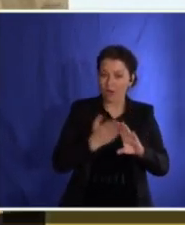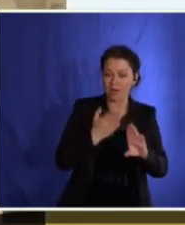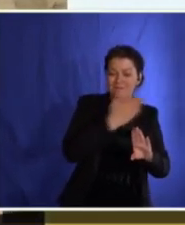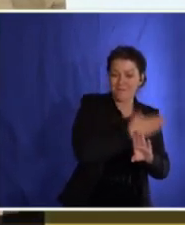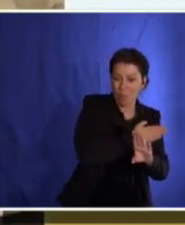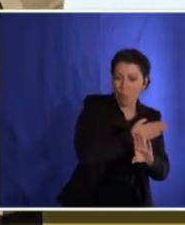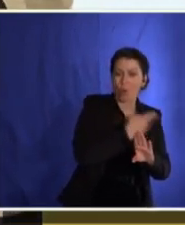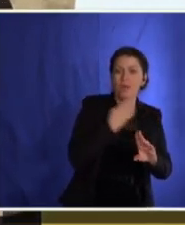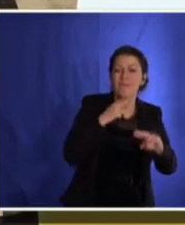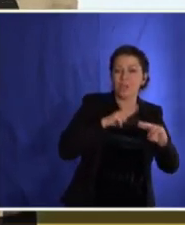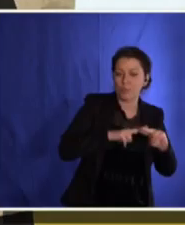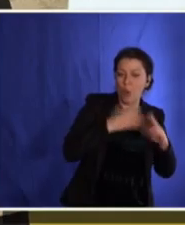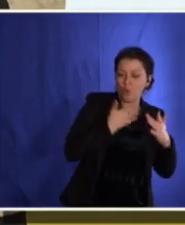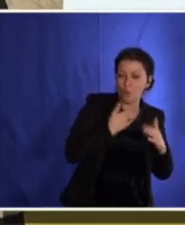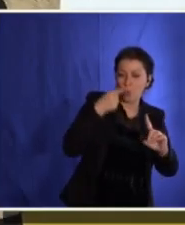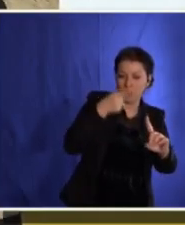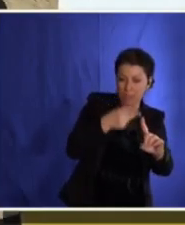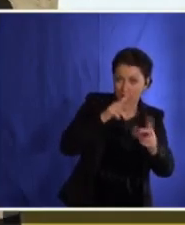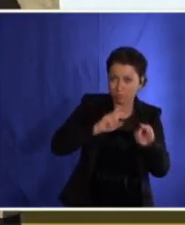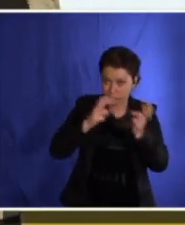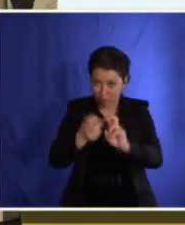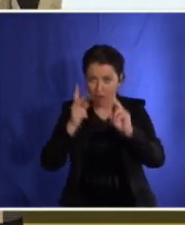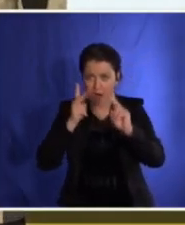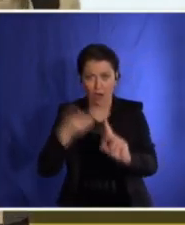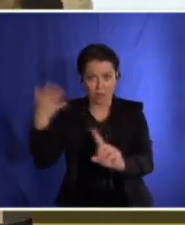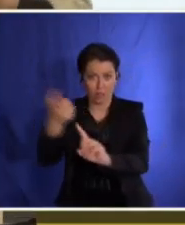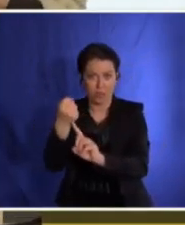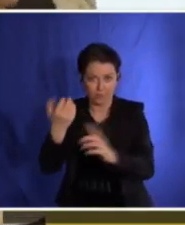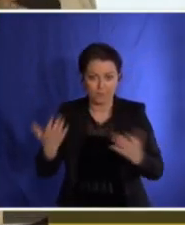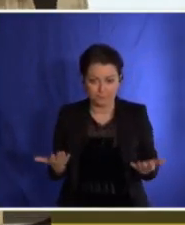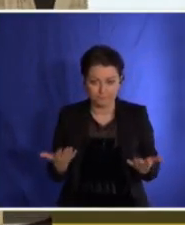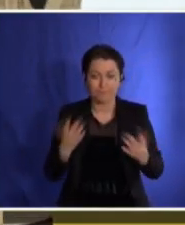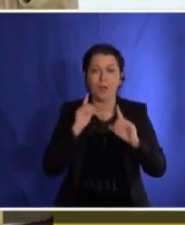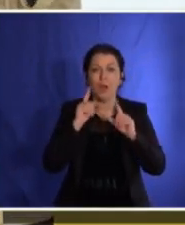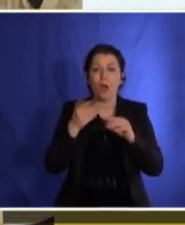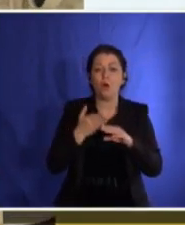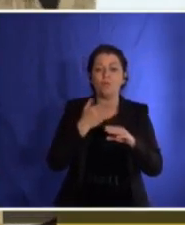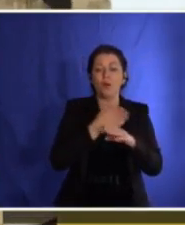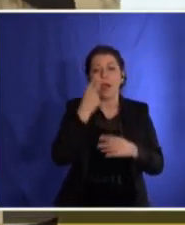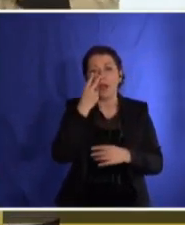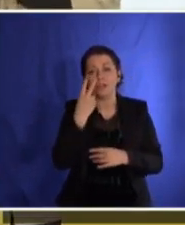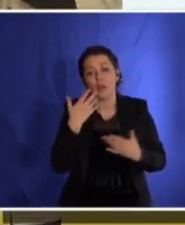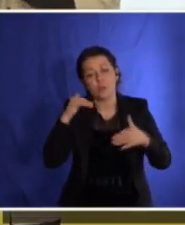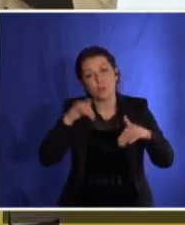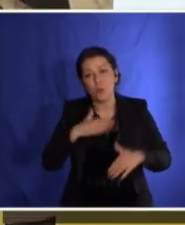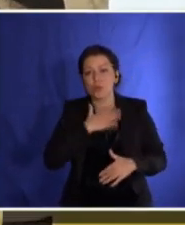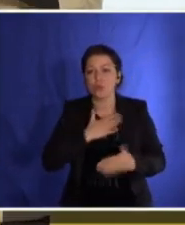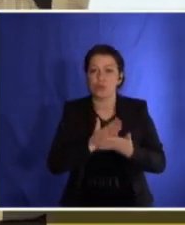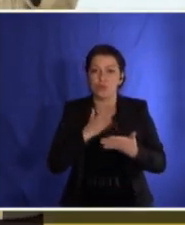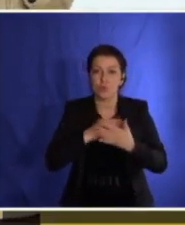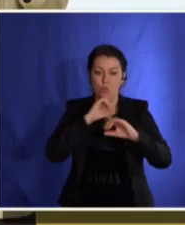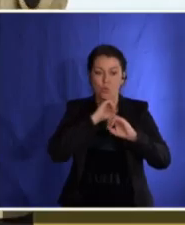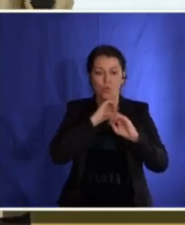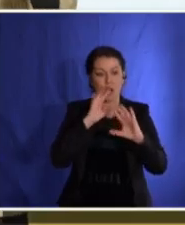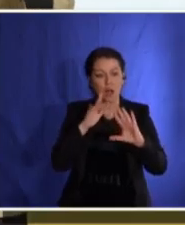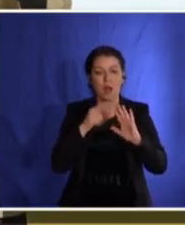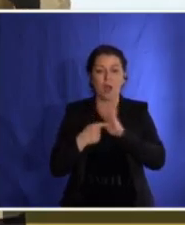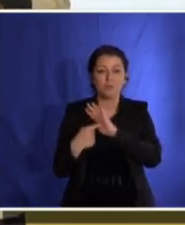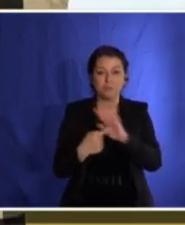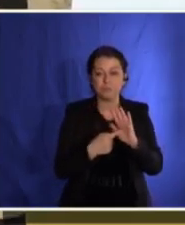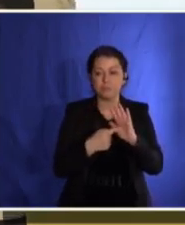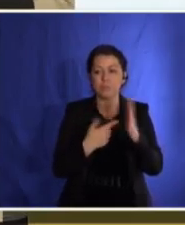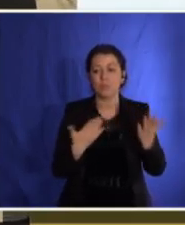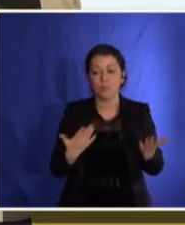hat oder wofür es gemacht hat, auch eintrifft. Aber wir haben uns auch angeschaut, und das möchte ich jetzt schon rausarbeiten, dass so